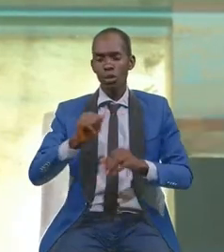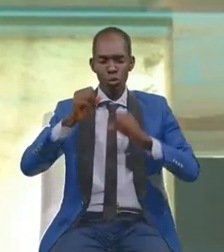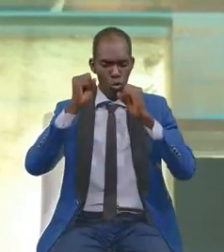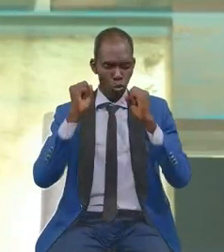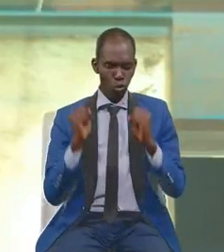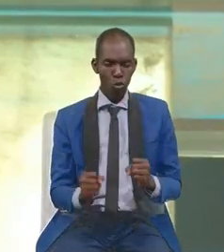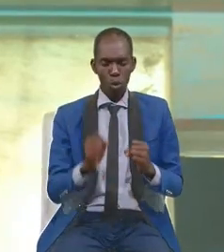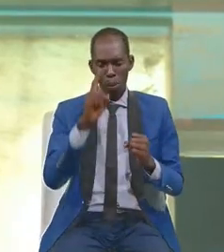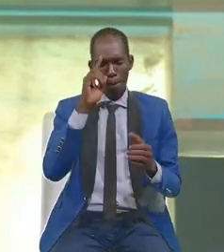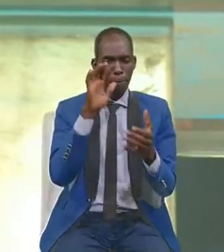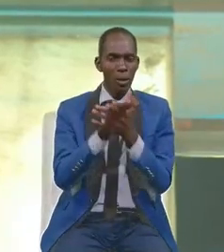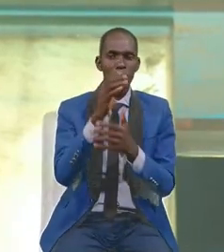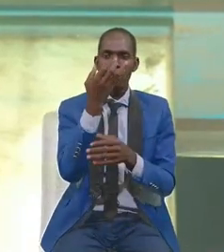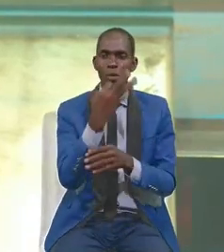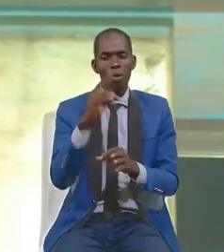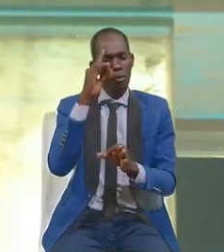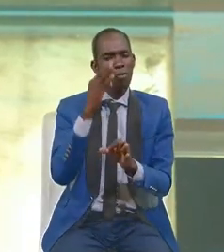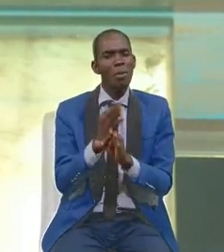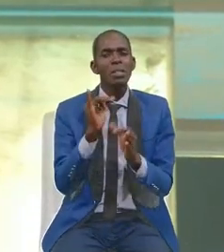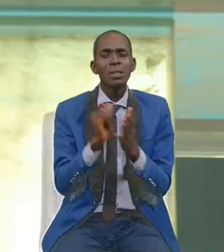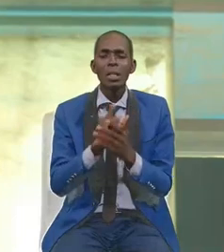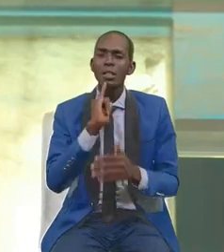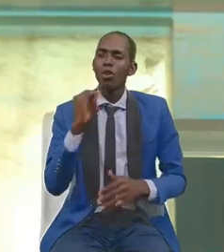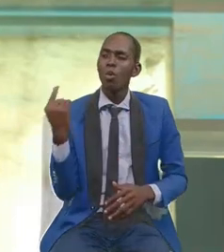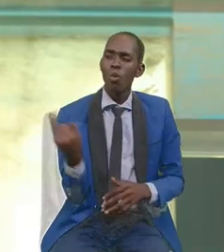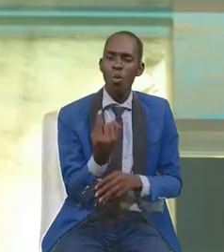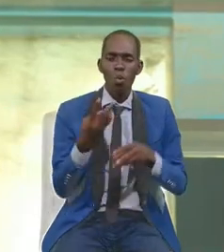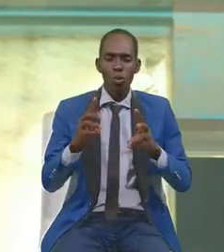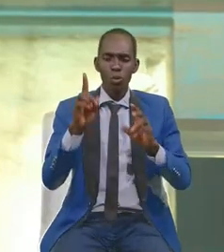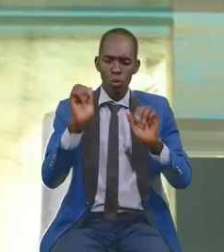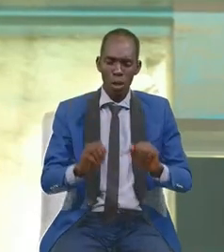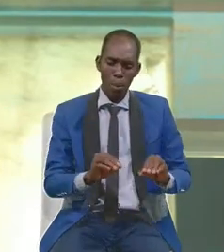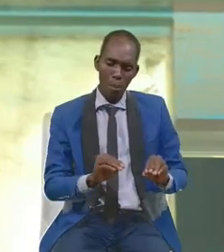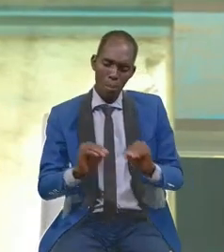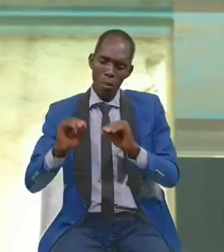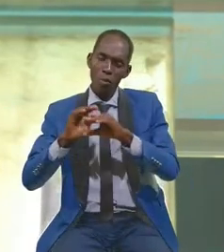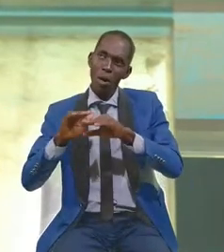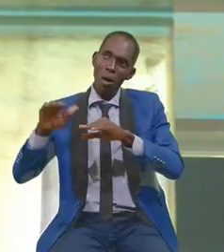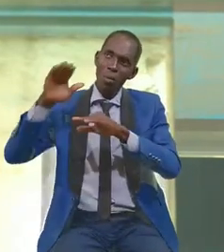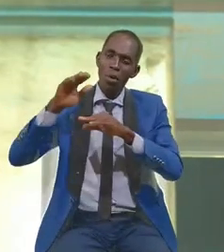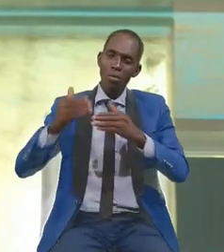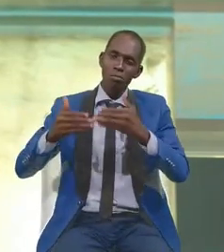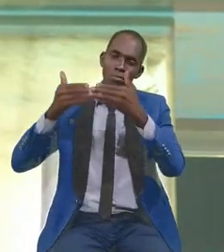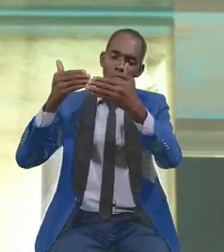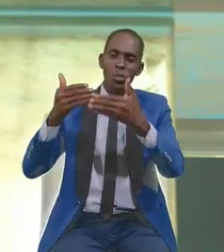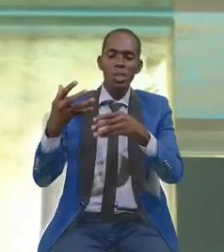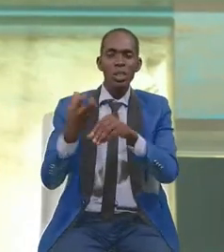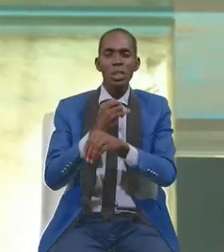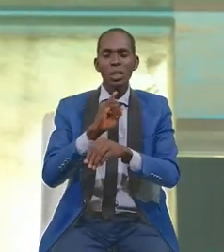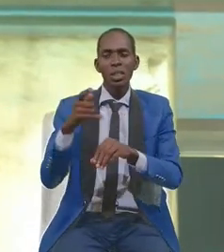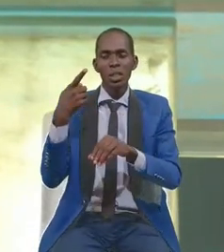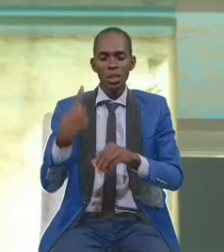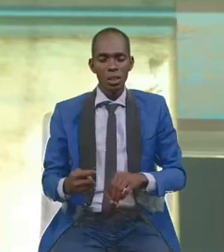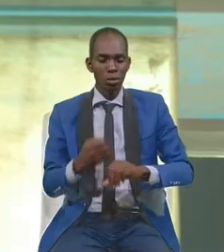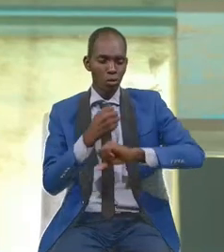foi. C'est la seule manière qui nous fait avancer. Et prenez pas dessus tout cela le bouclier de la foi avec